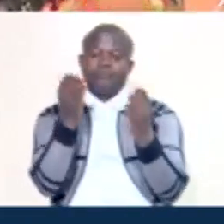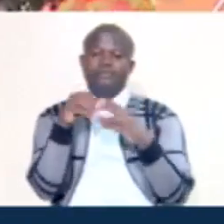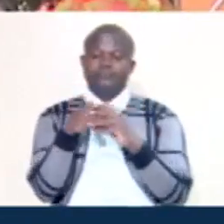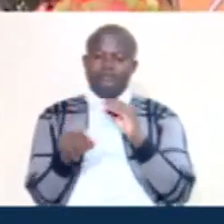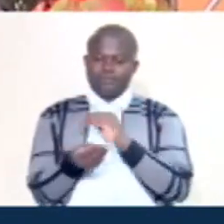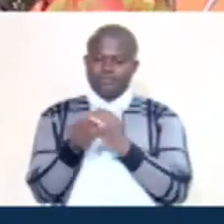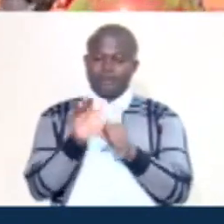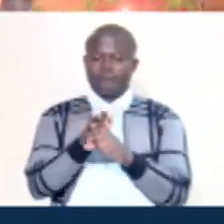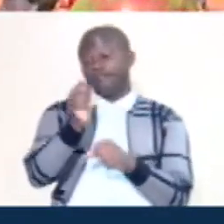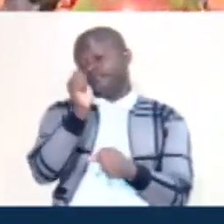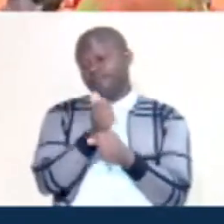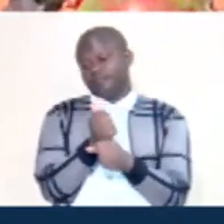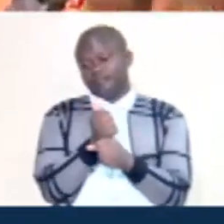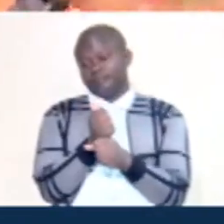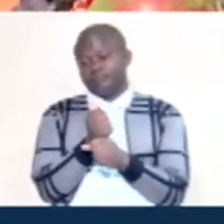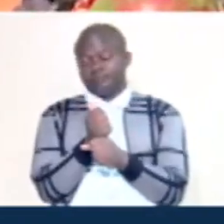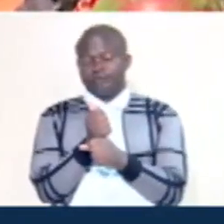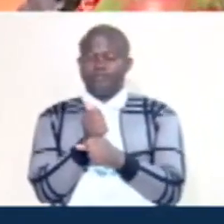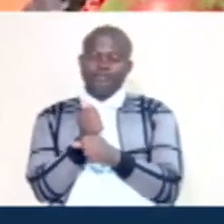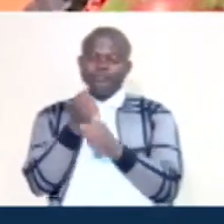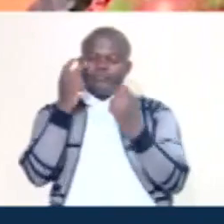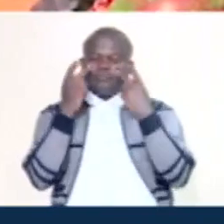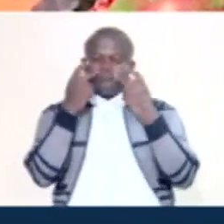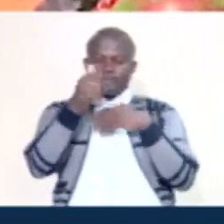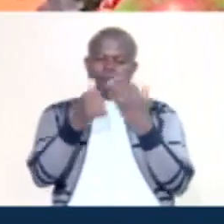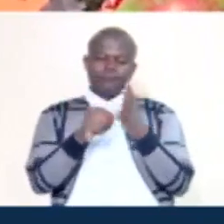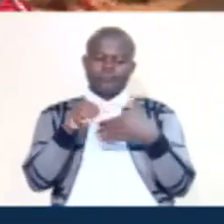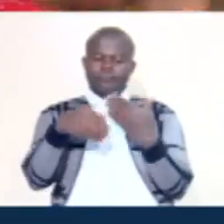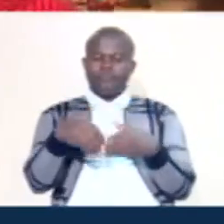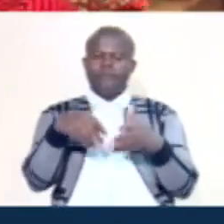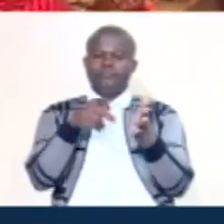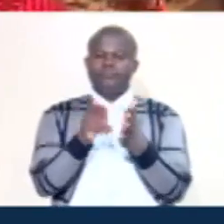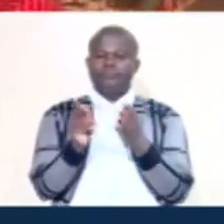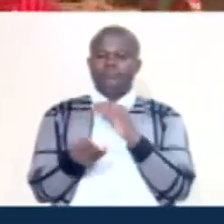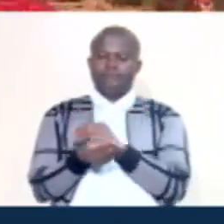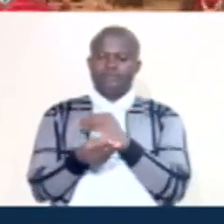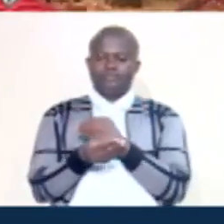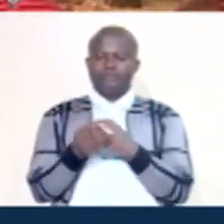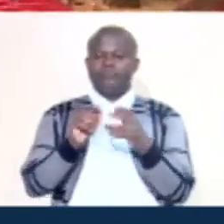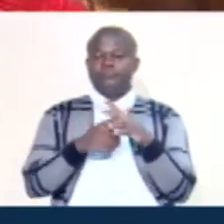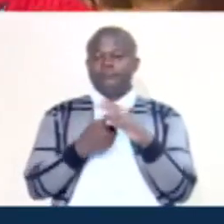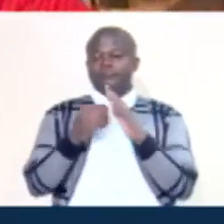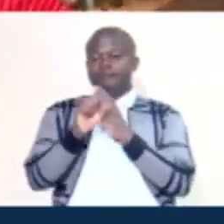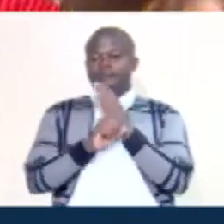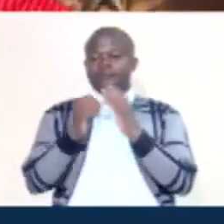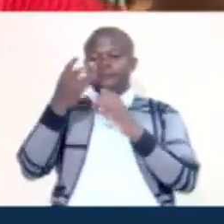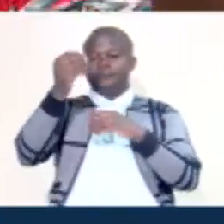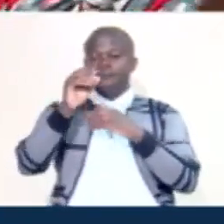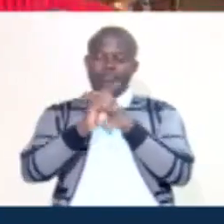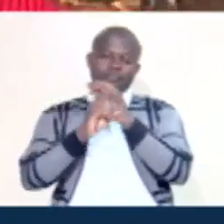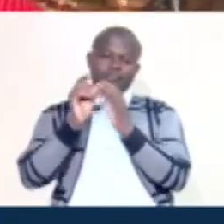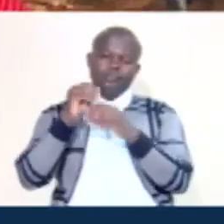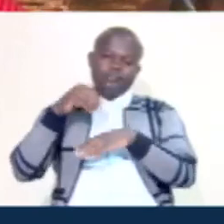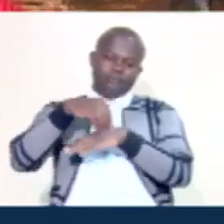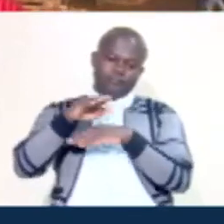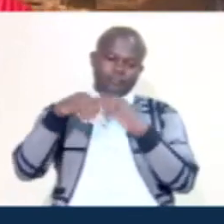kuko ariwo mwuga nkora aracyarimo ibyo bibazo byo gutanga ruswa nabanje ku murenge birananira njya ku karere